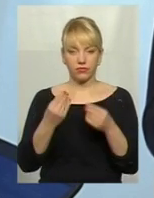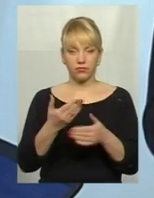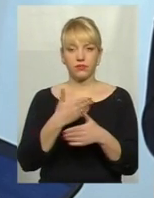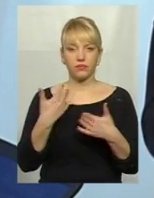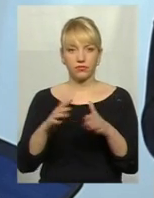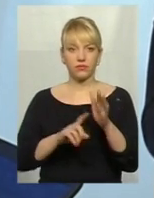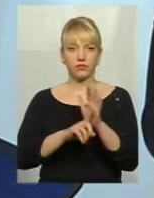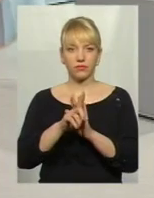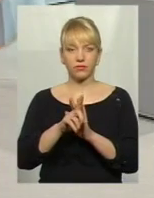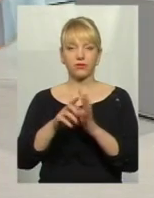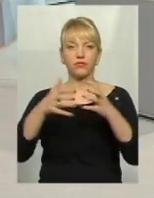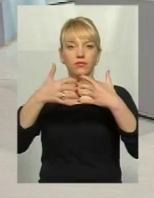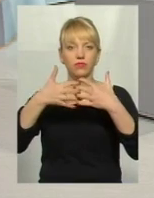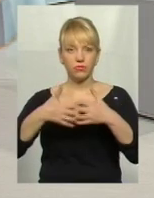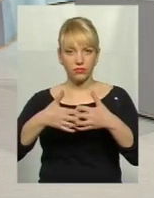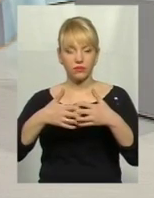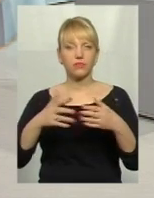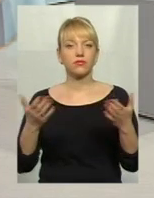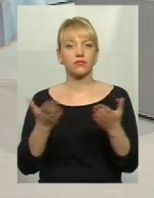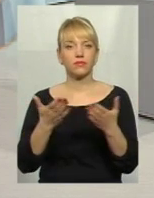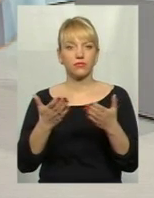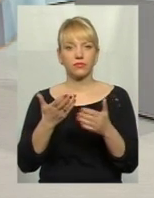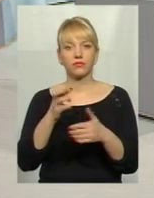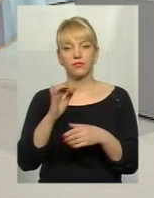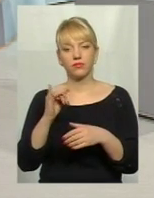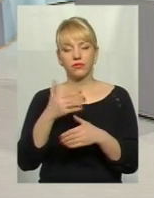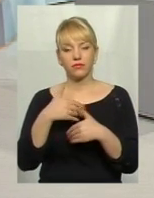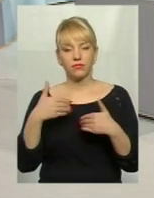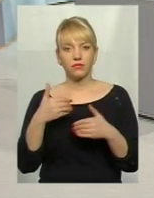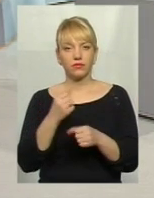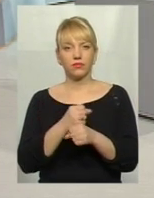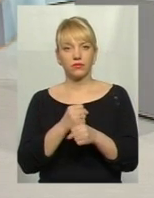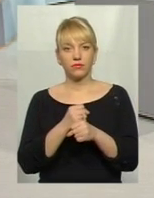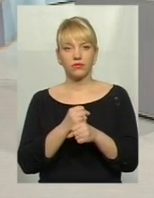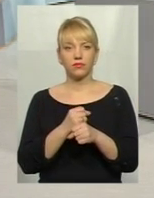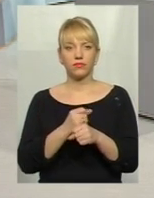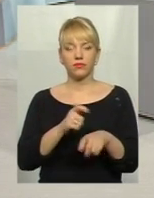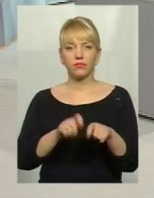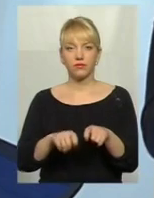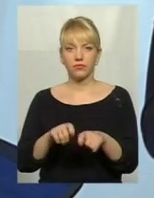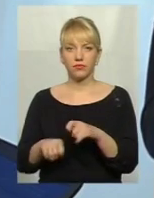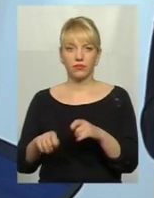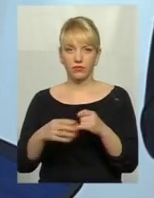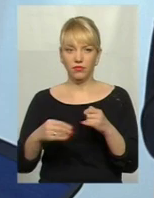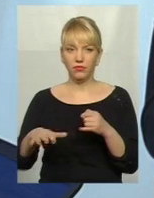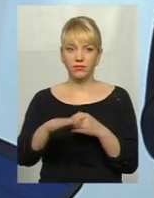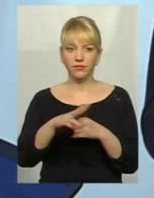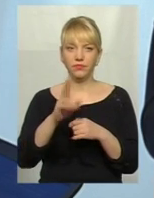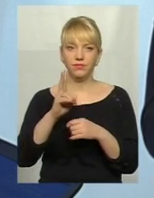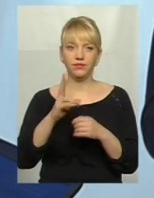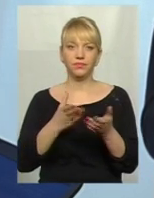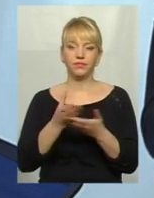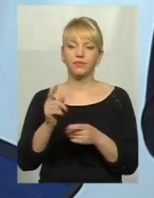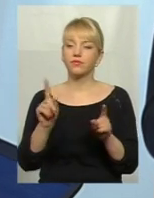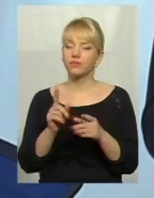себе запустили механізм, яким ми робимо ревізію земель, хто платить,